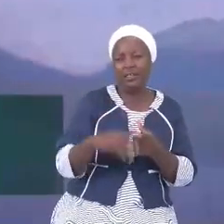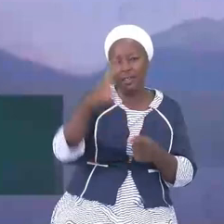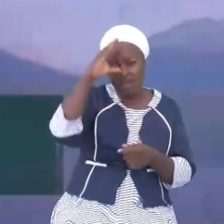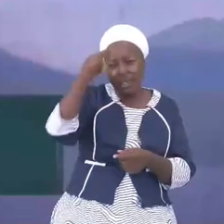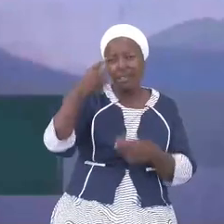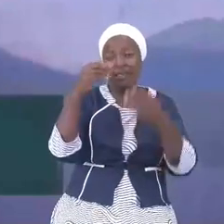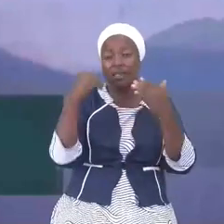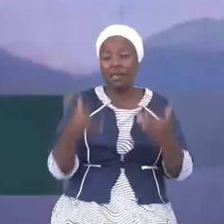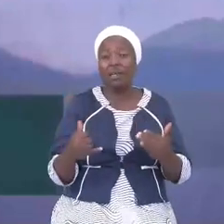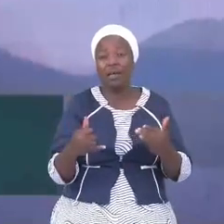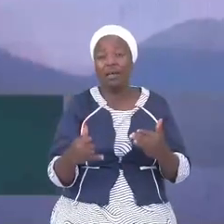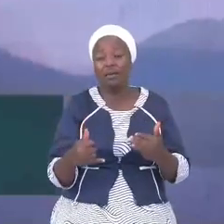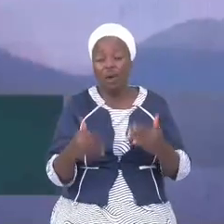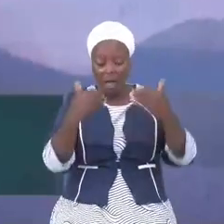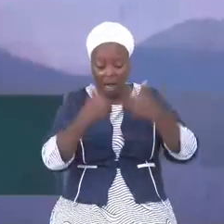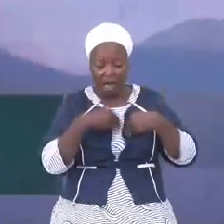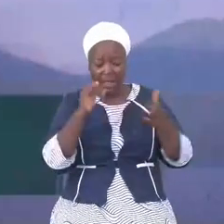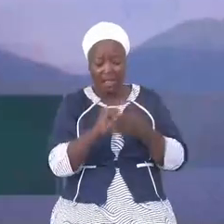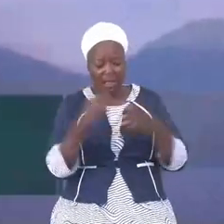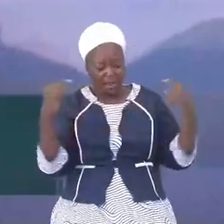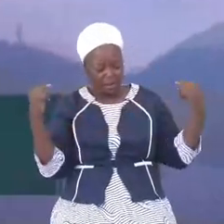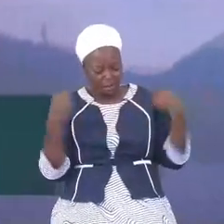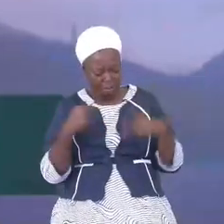avait l'agonie au cœur. Pourquoi?